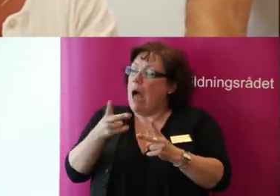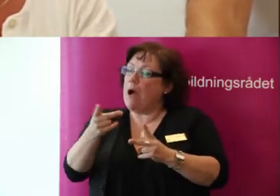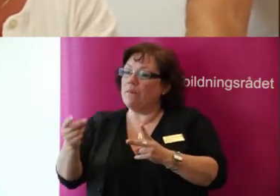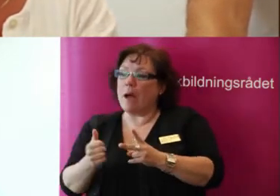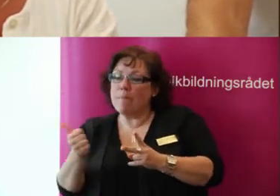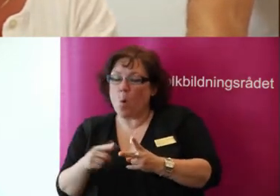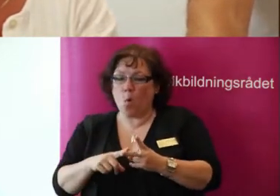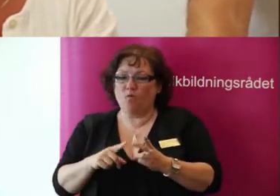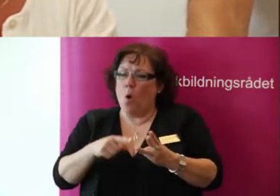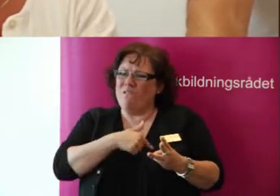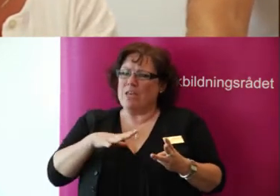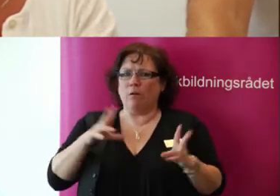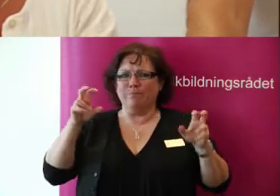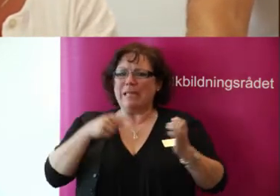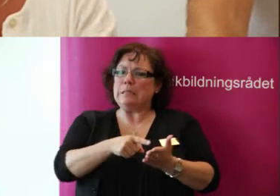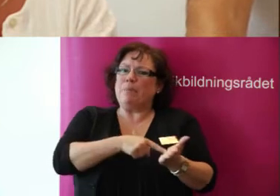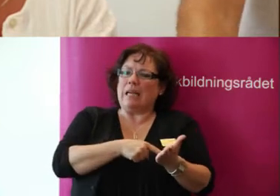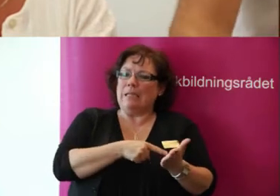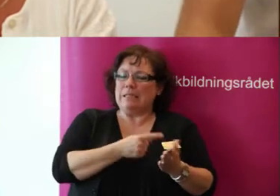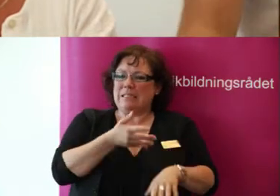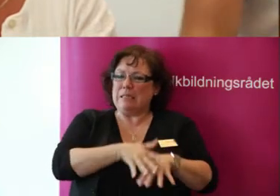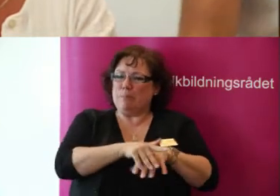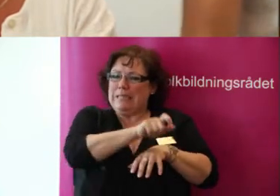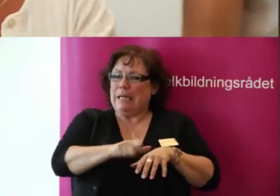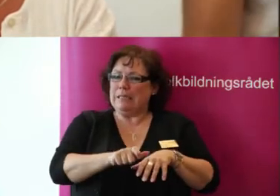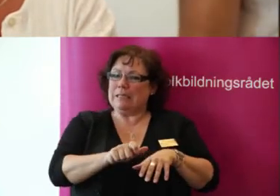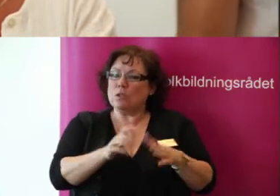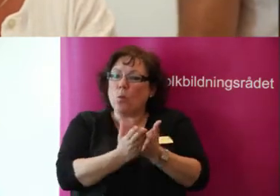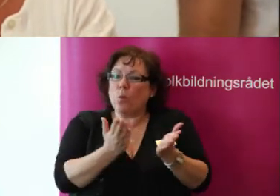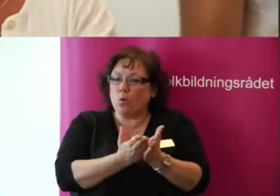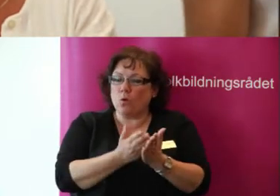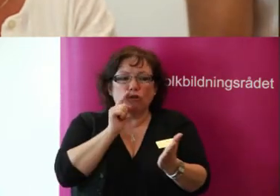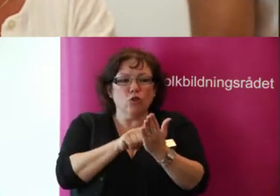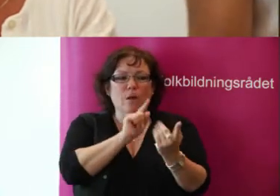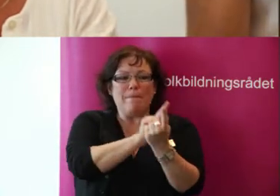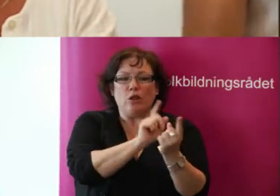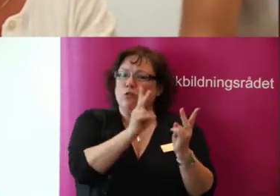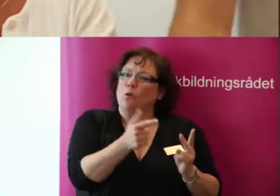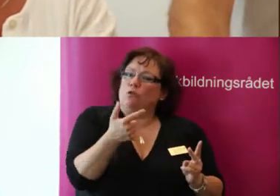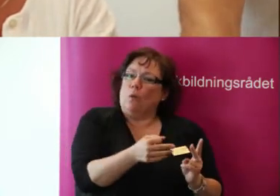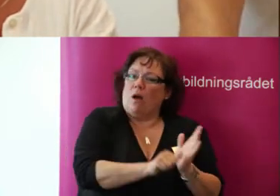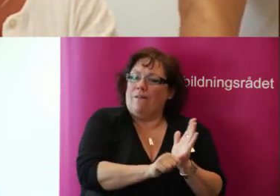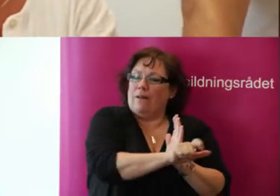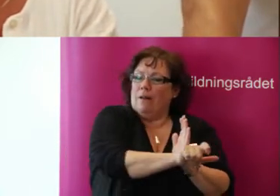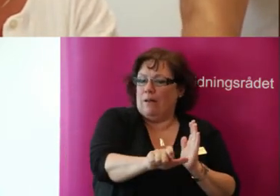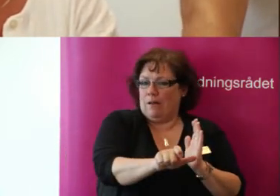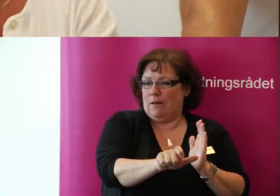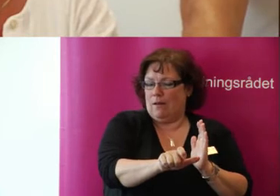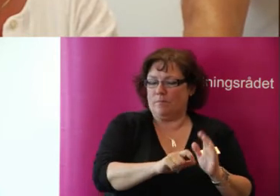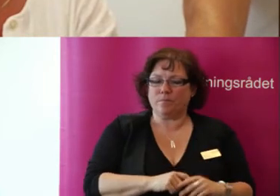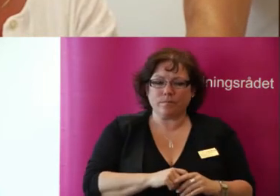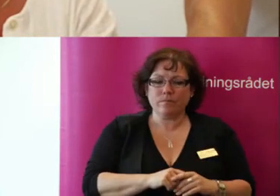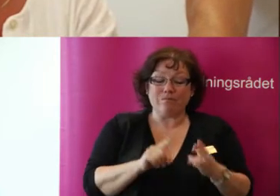har specialistskolor kan man säga för att möta den typen av deltagarsituationer. Och sen